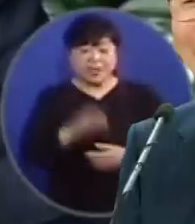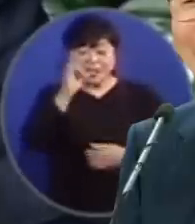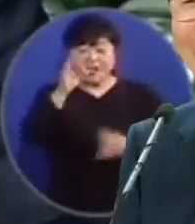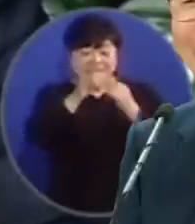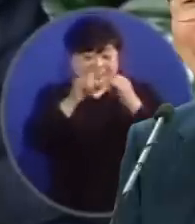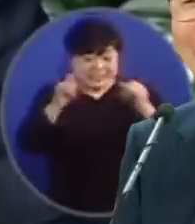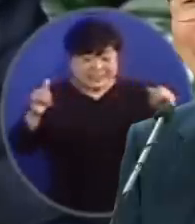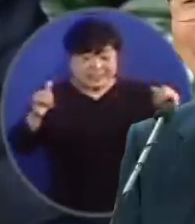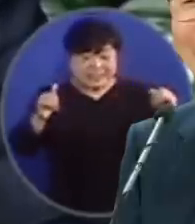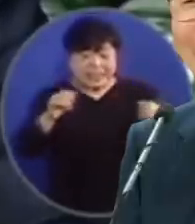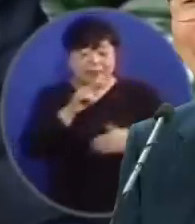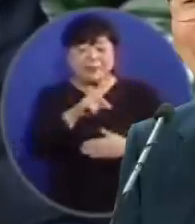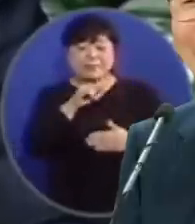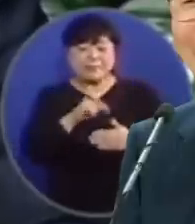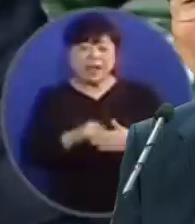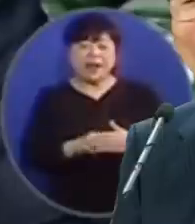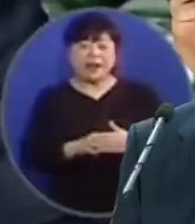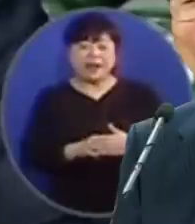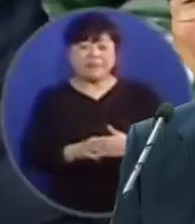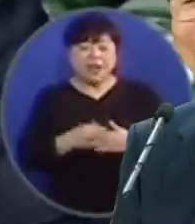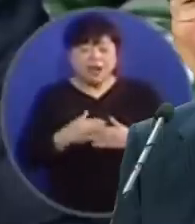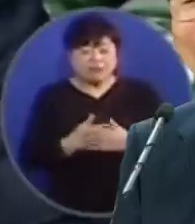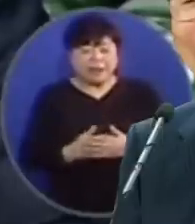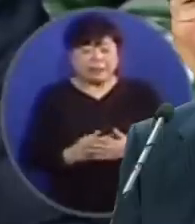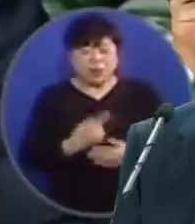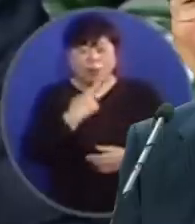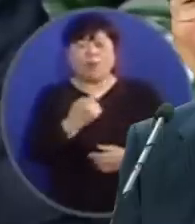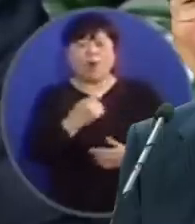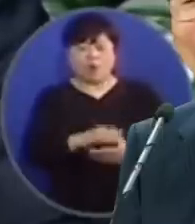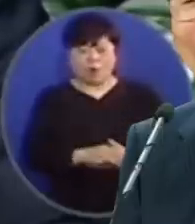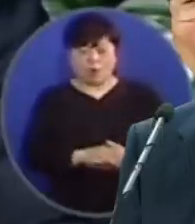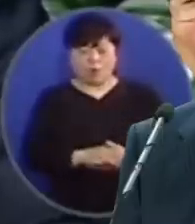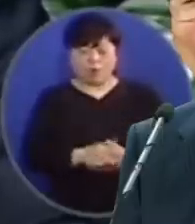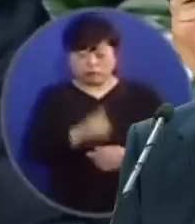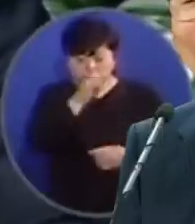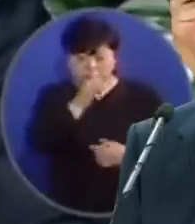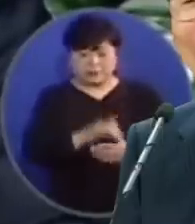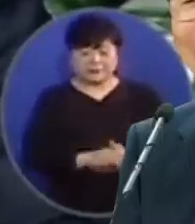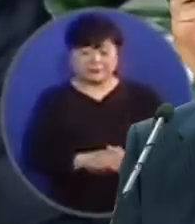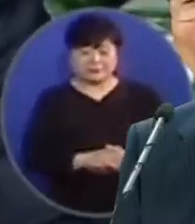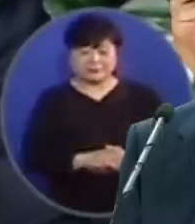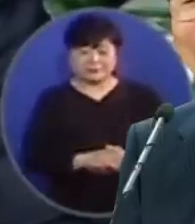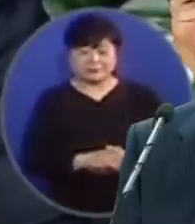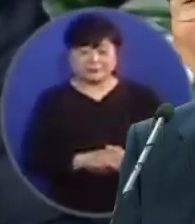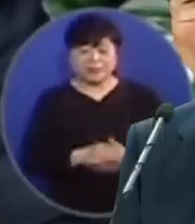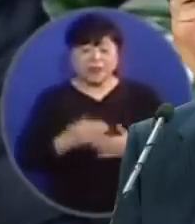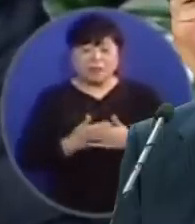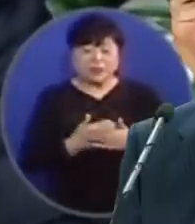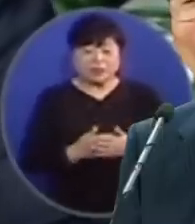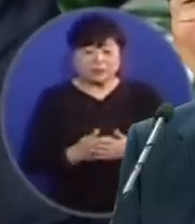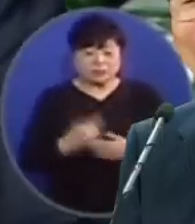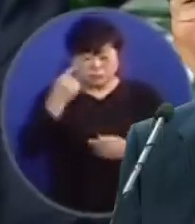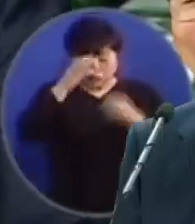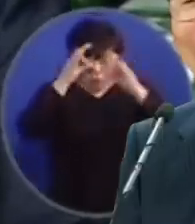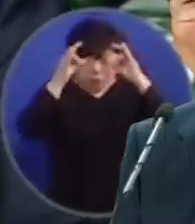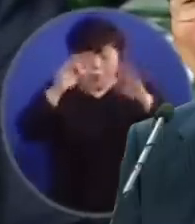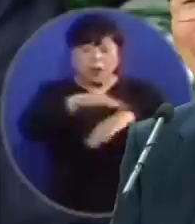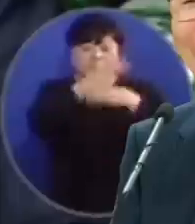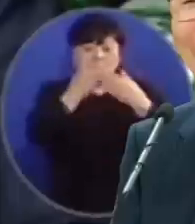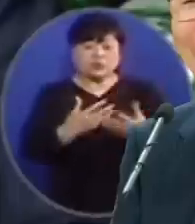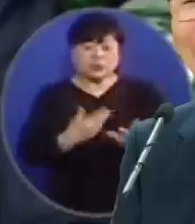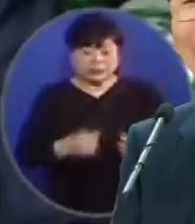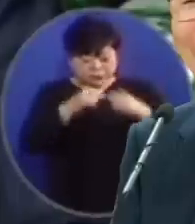10명의 정탐꾼은 마음속에 불안하고 공포가 있었다고요. 불안한 눈으로 보면 모든 것이